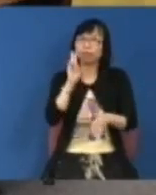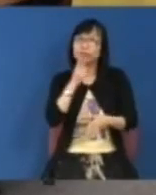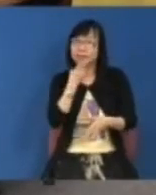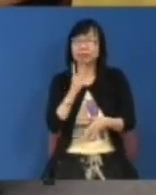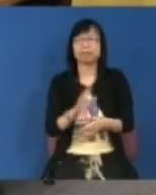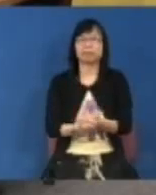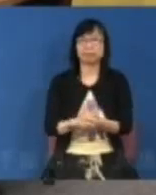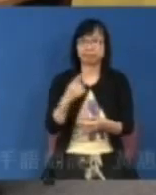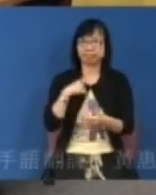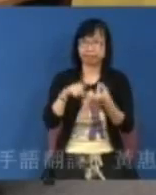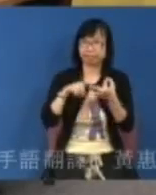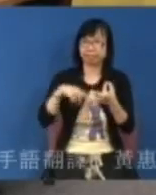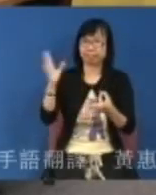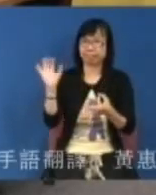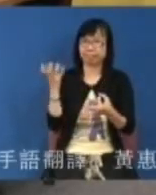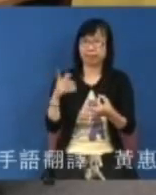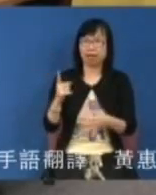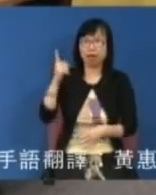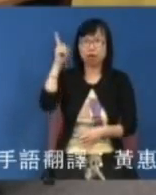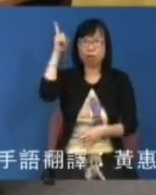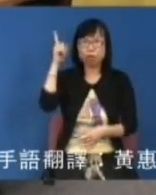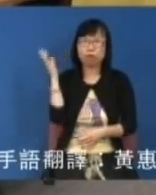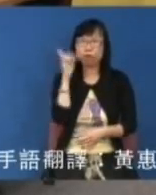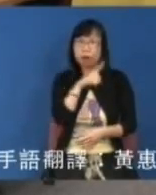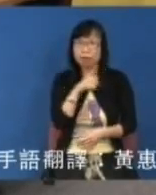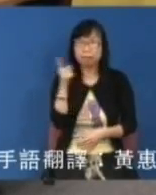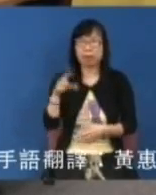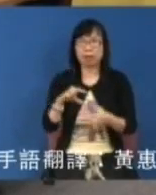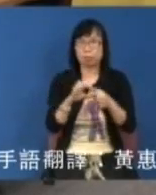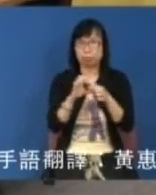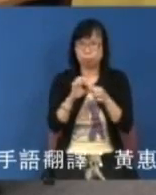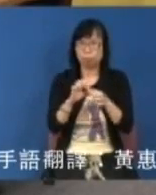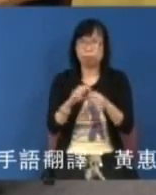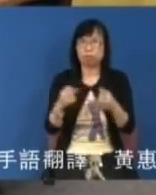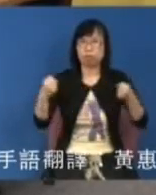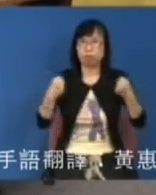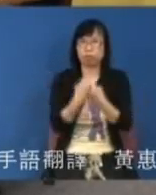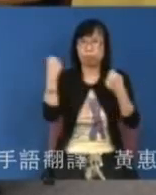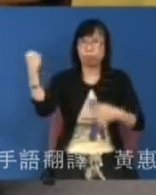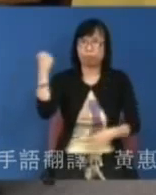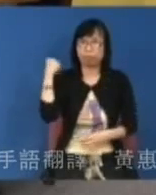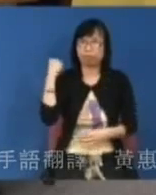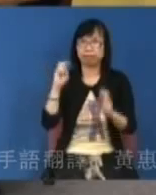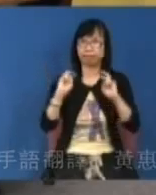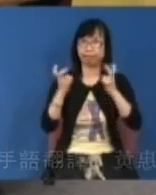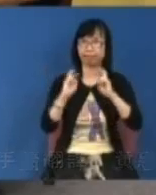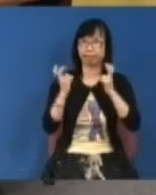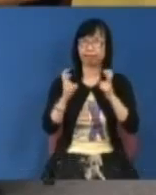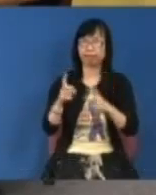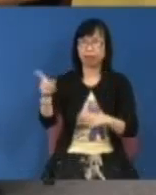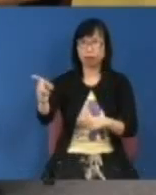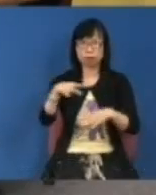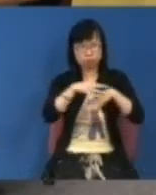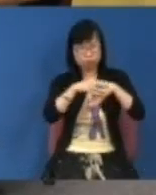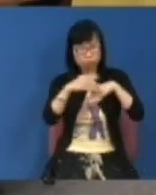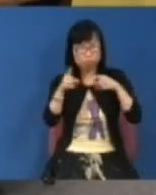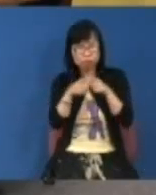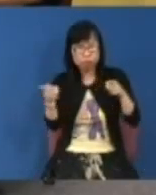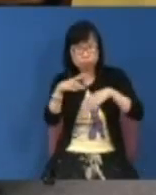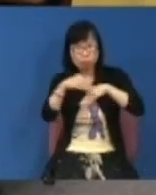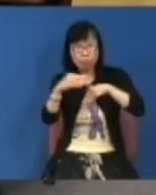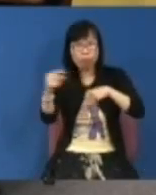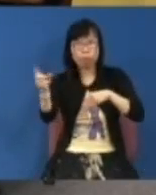好啦，嗱，咁其实上个礼拜我哋都开始讲到关于所谓暴力嘅一个主题。咁其实上个礼拜长毛都已经准备咗一啲